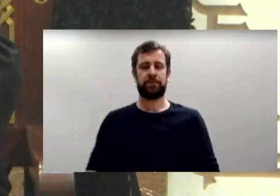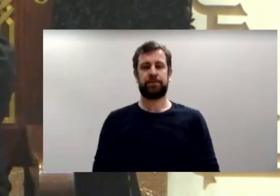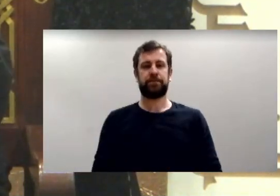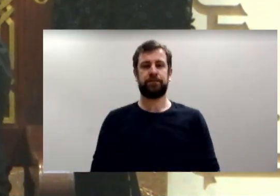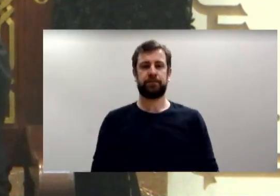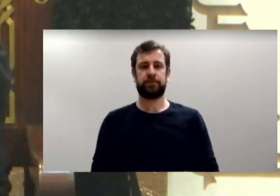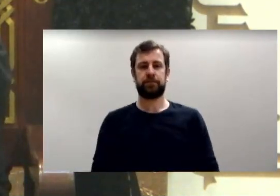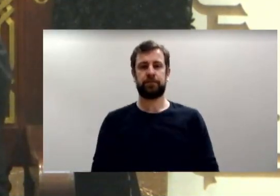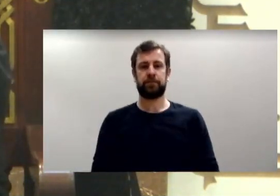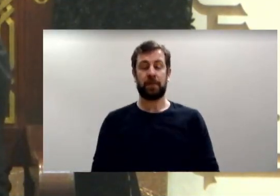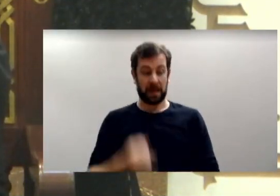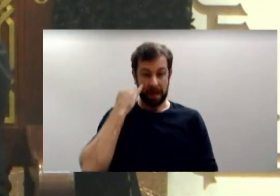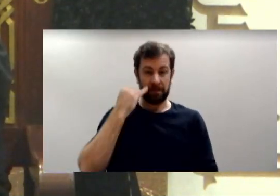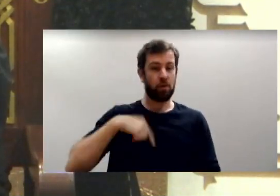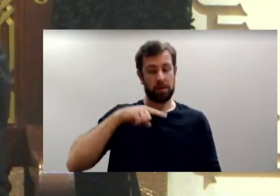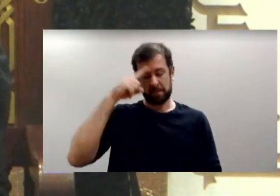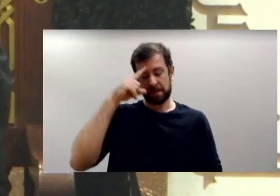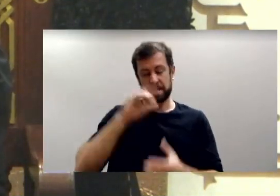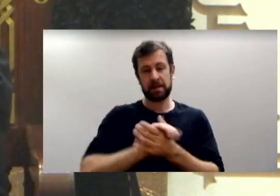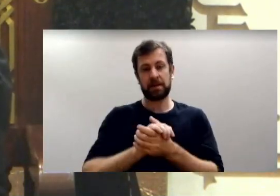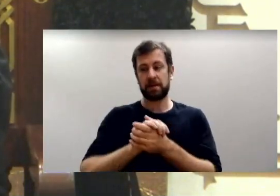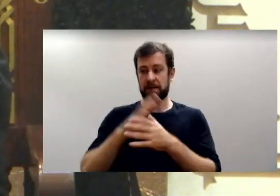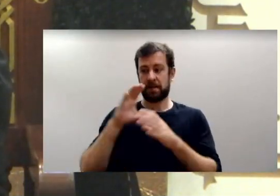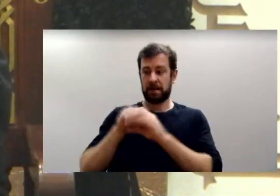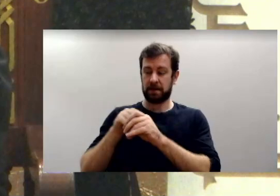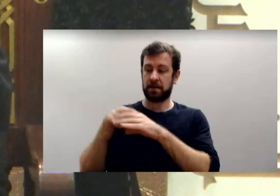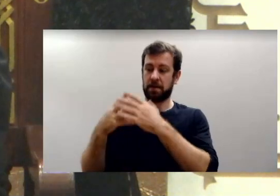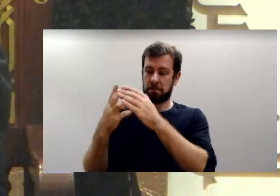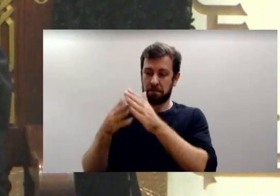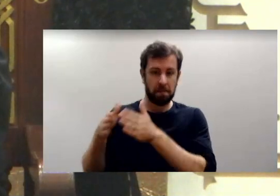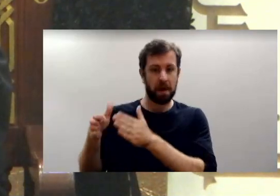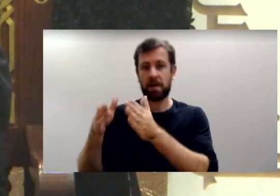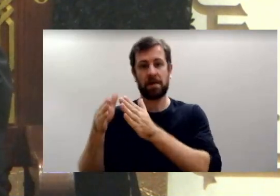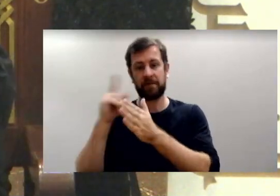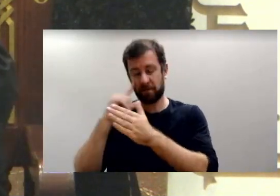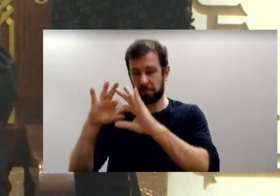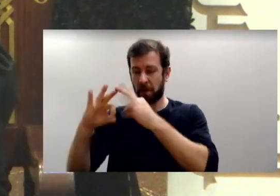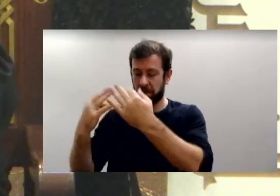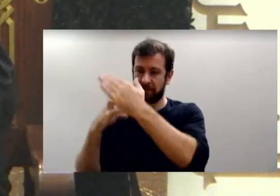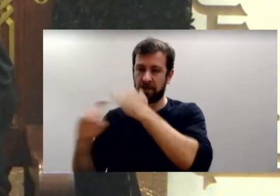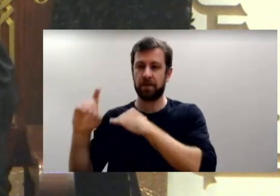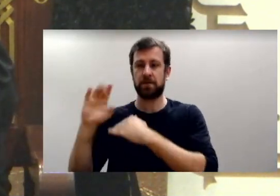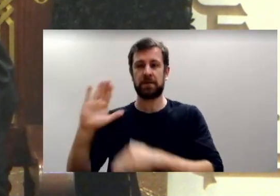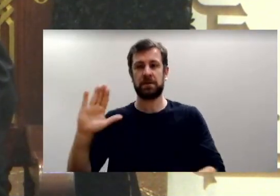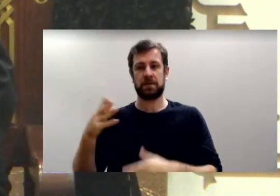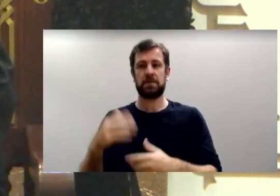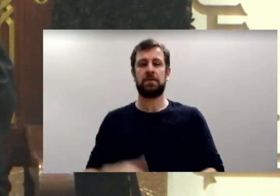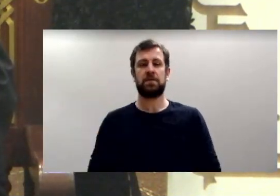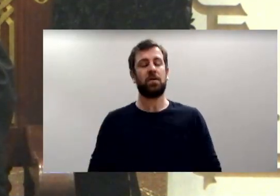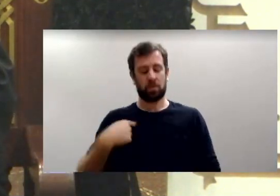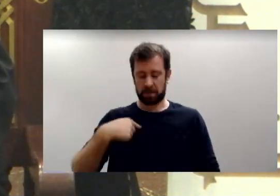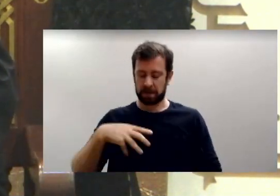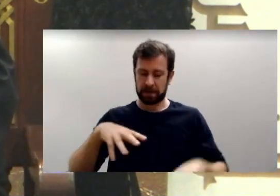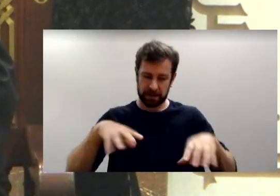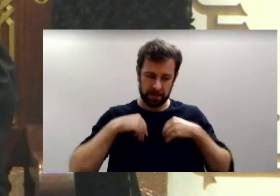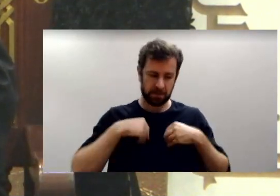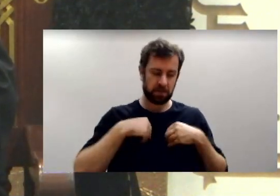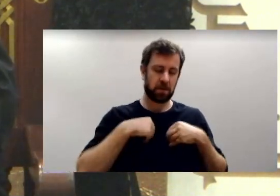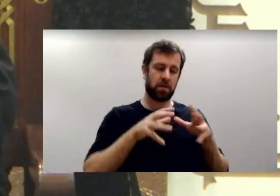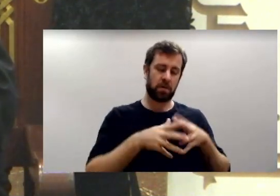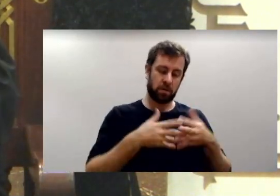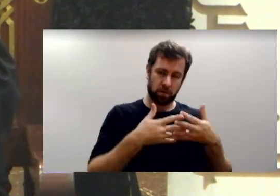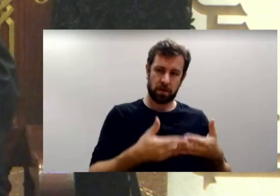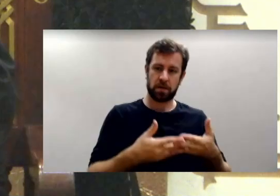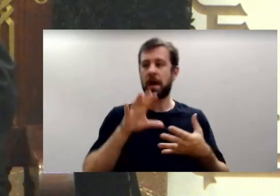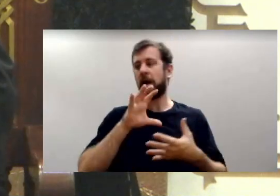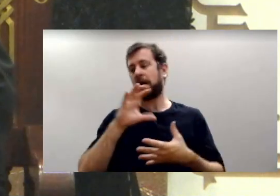If we believe in the path of the Ahlul Bayt, then we take the Quran and the Sunnah of